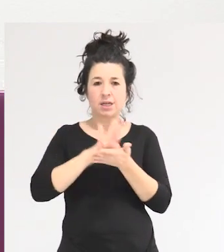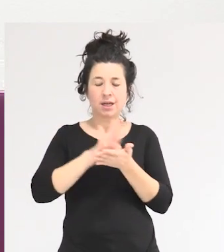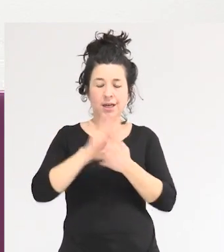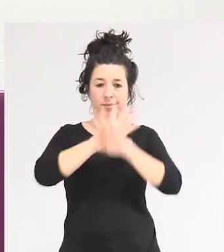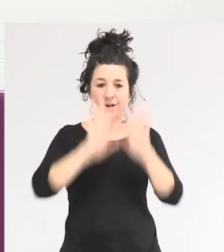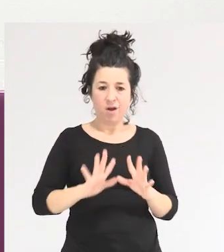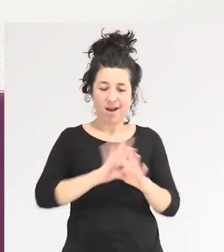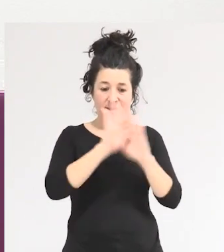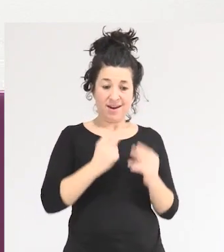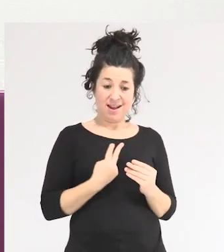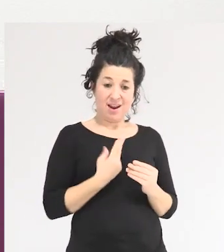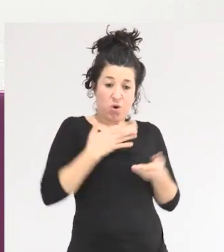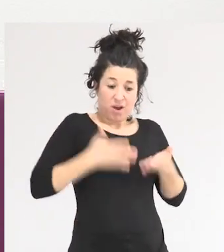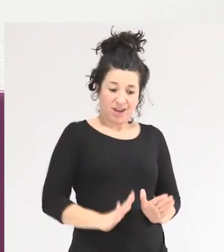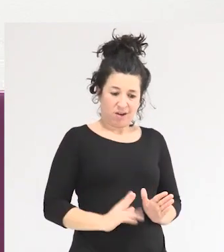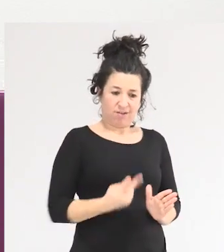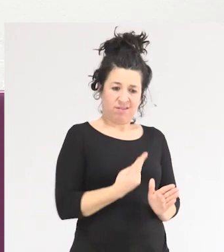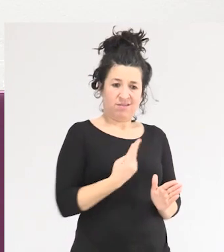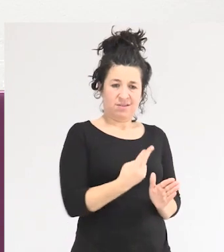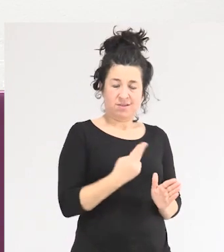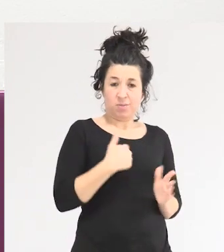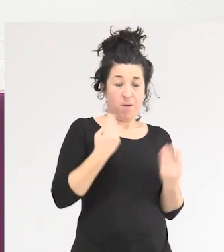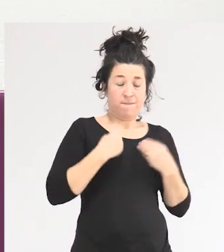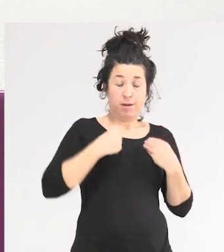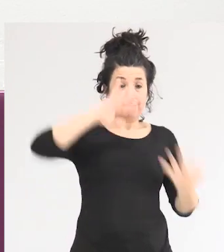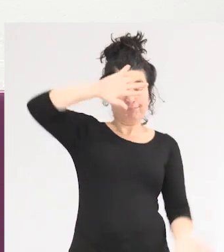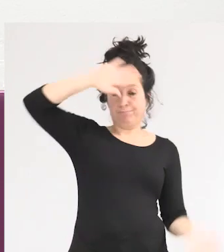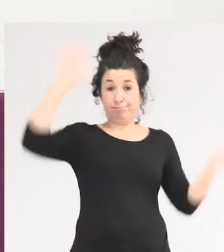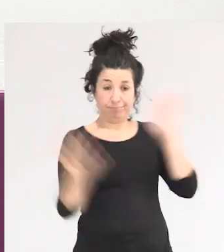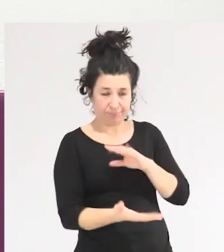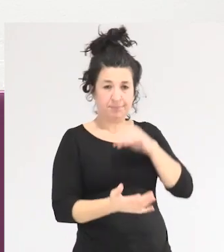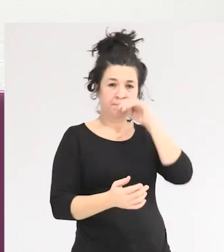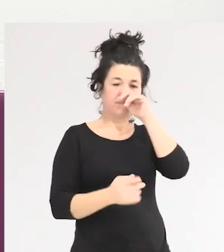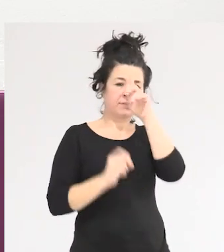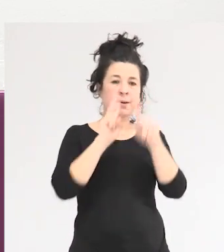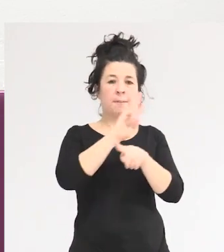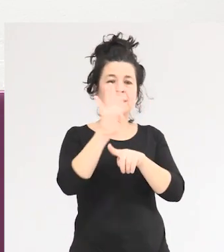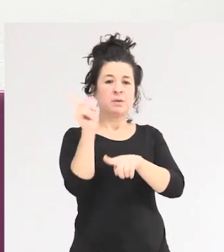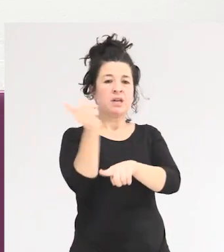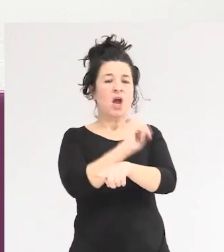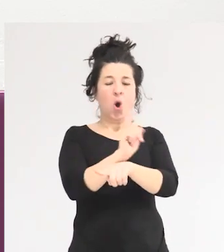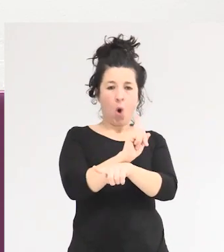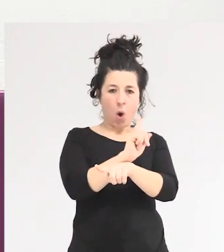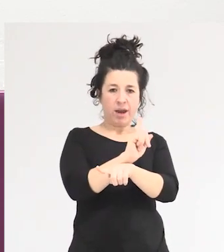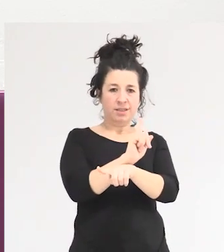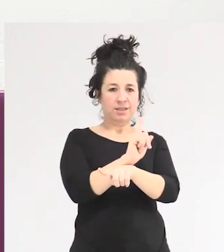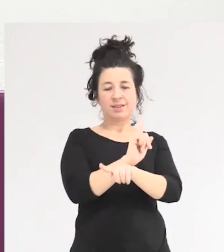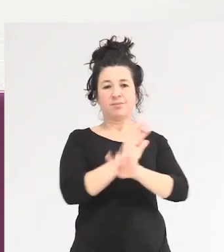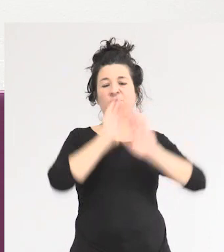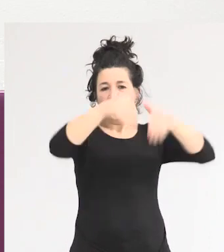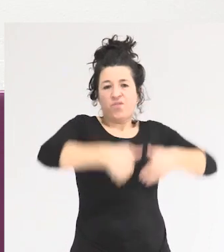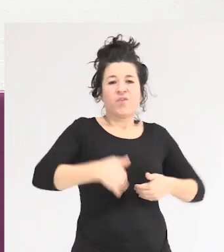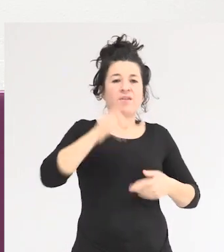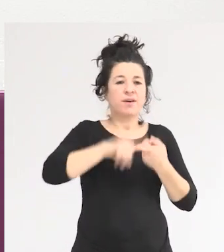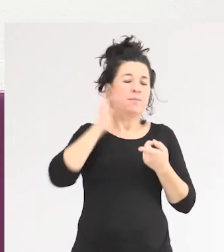hankaz gora jartzen duen, ez? Bueno, 20 egunetara emaztea itzultzen da, daia dena itzultzen da bere orden patriarkal ideianera,